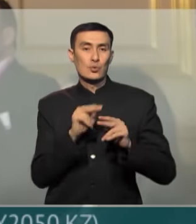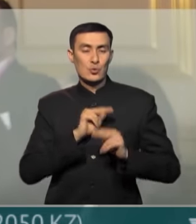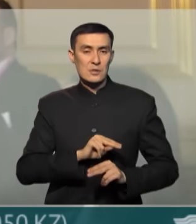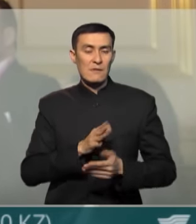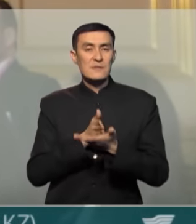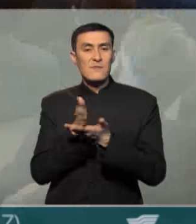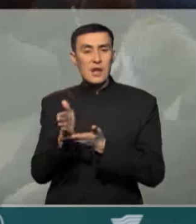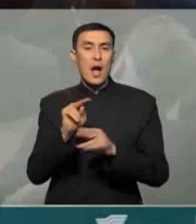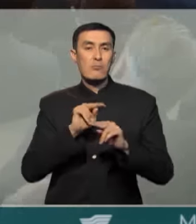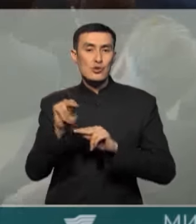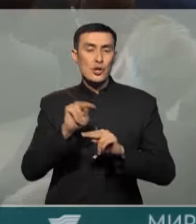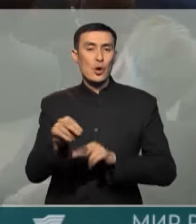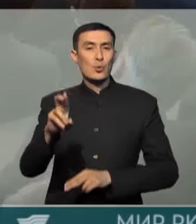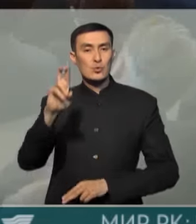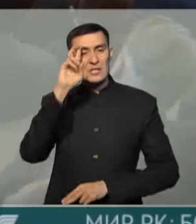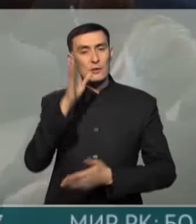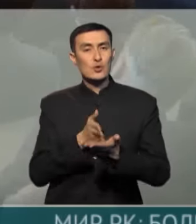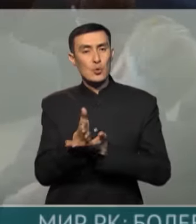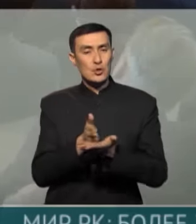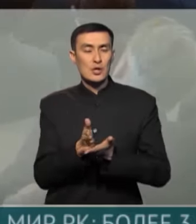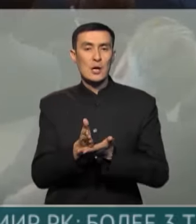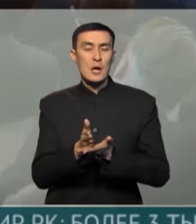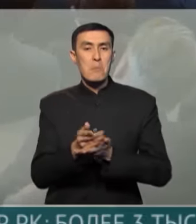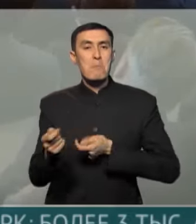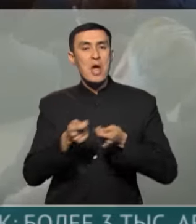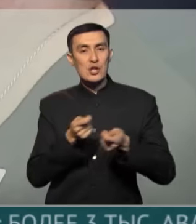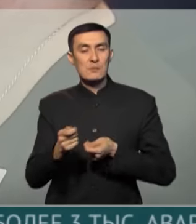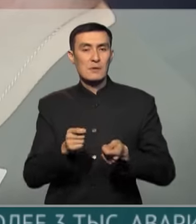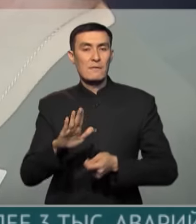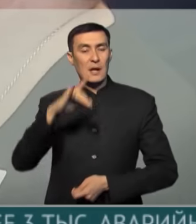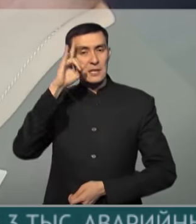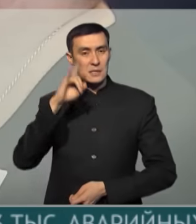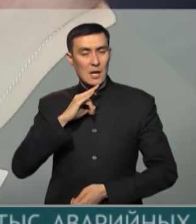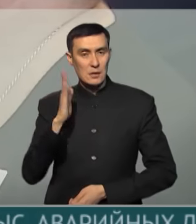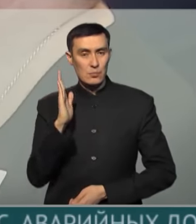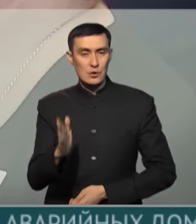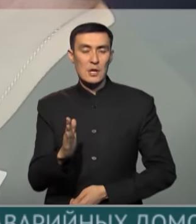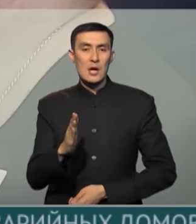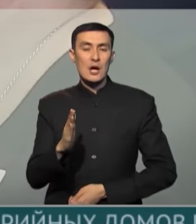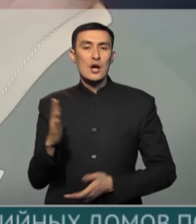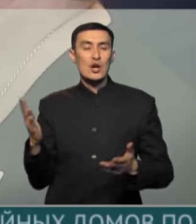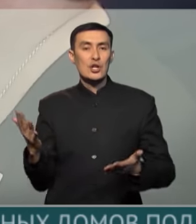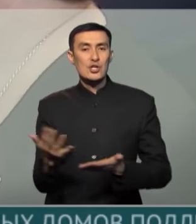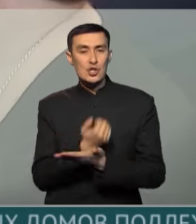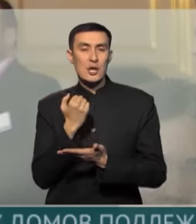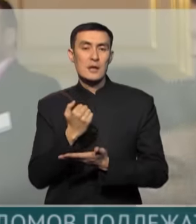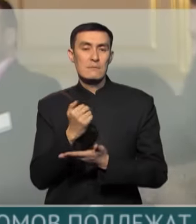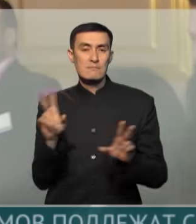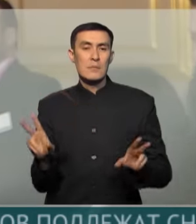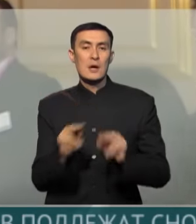сфере обучения государственных служащих проектному менеджменту в Казахстане. Достижение Казахстана